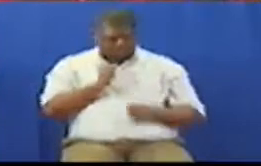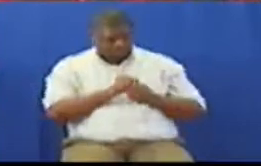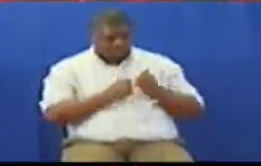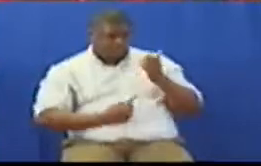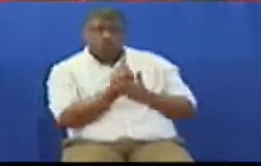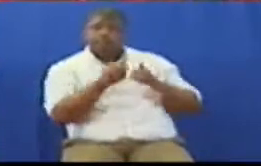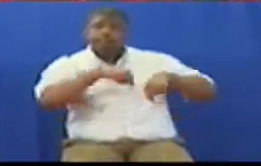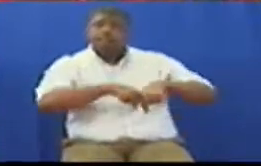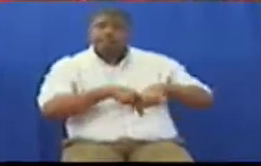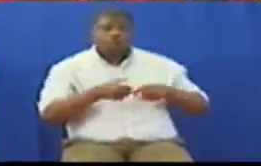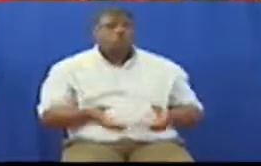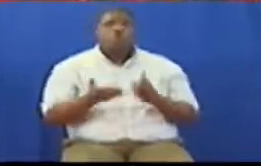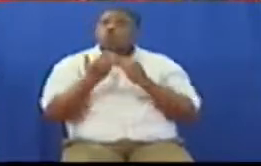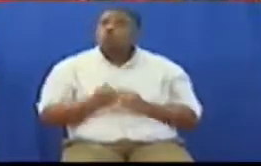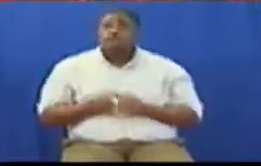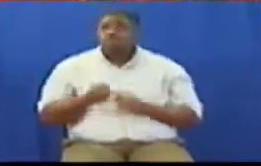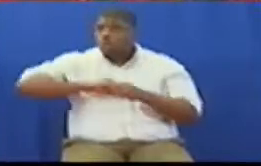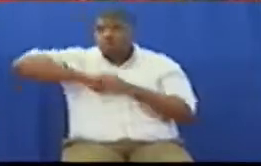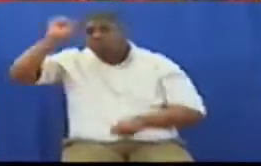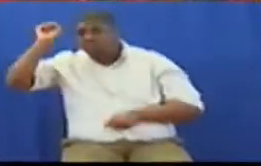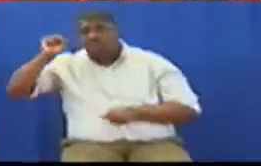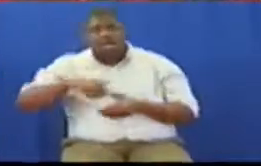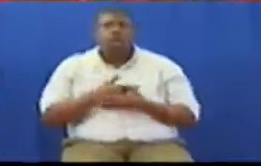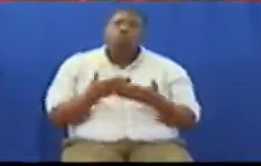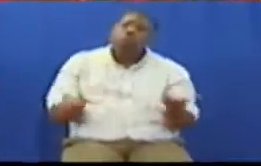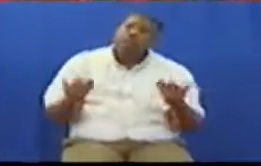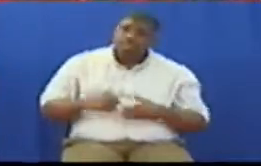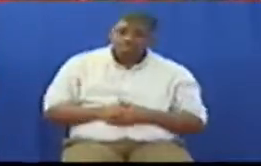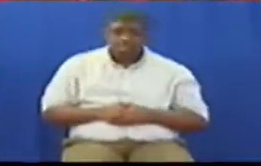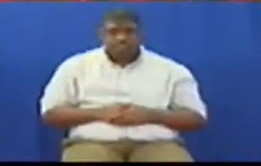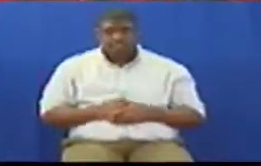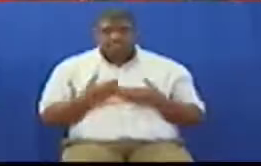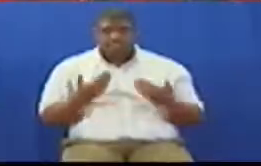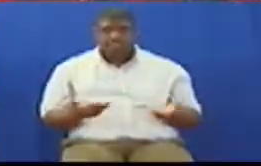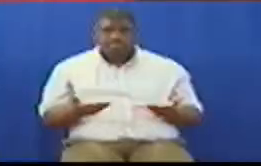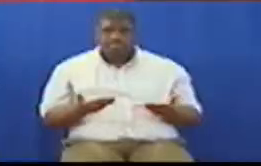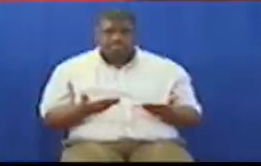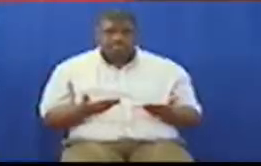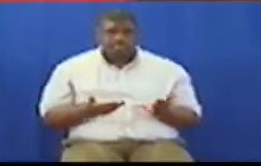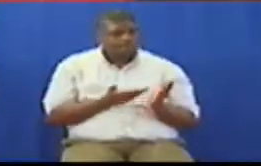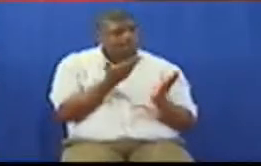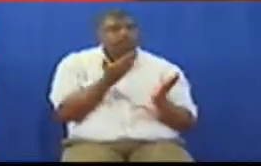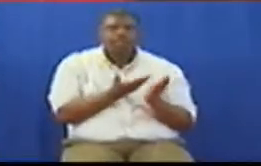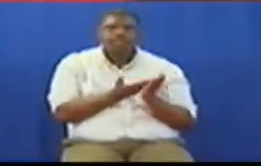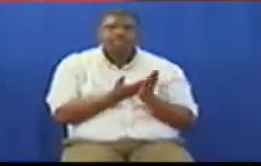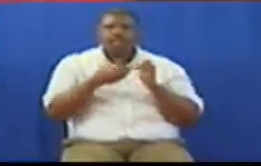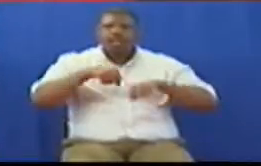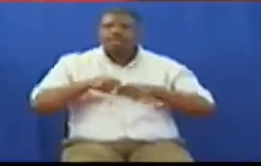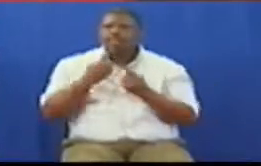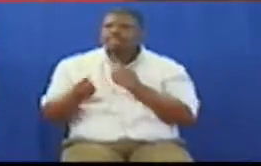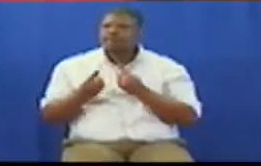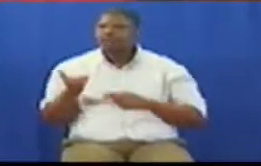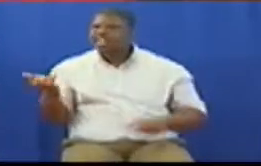hapa hatuna uwezo wa kurespond. Kwa hiyo sasa ninachotaka kupendekeza hapa ndipo nasema